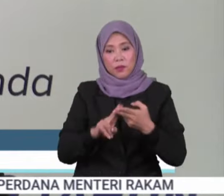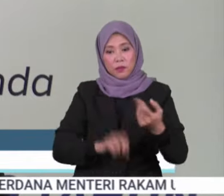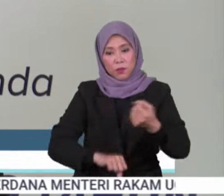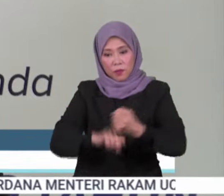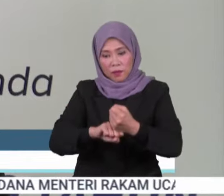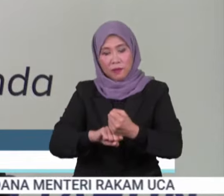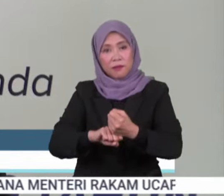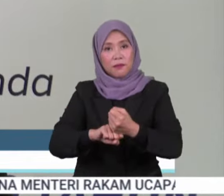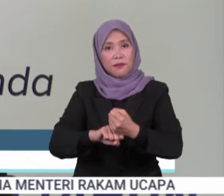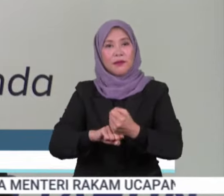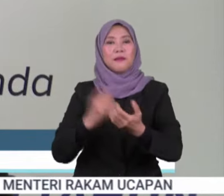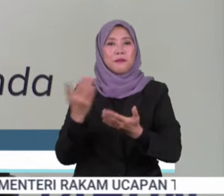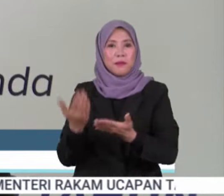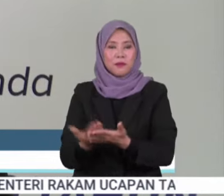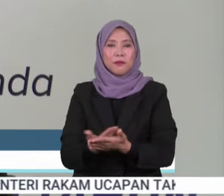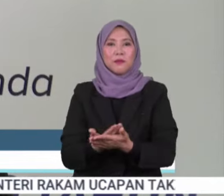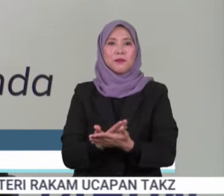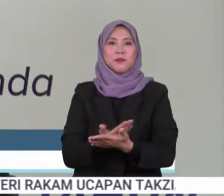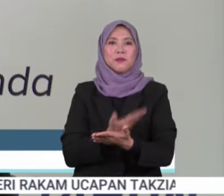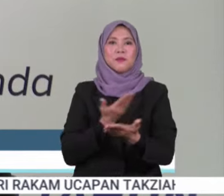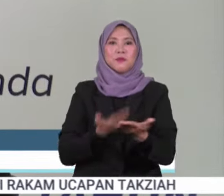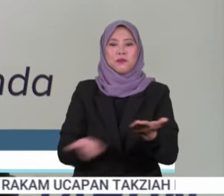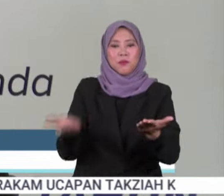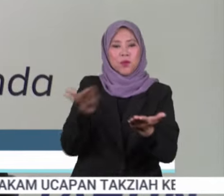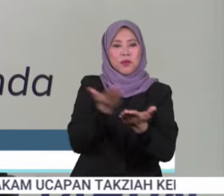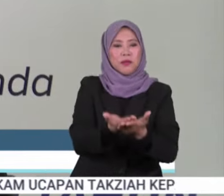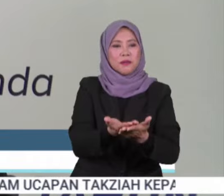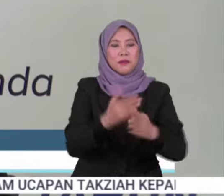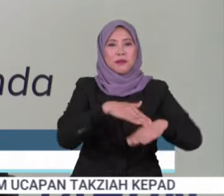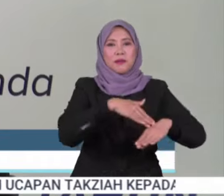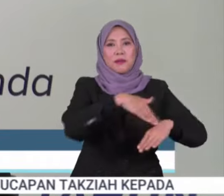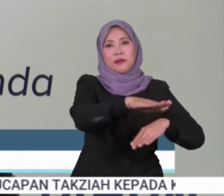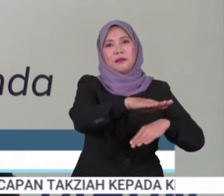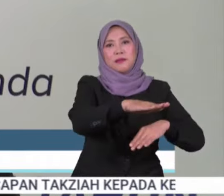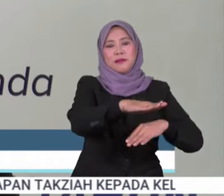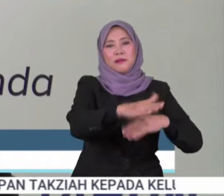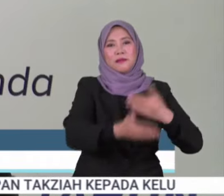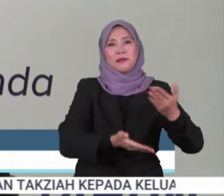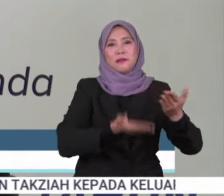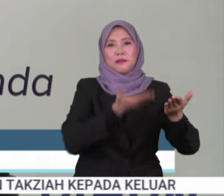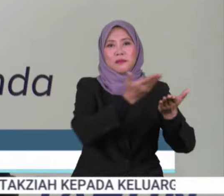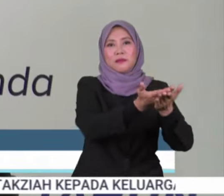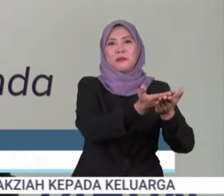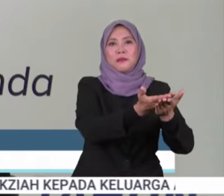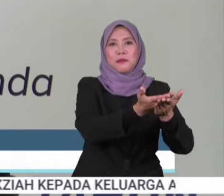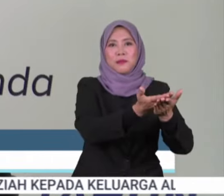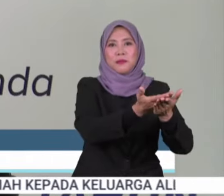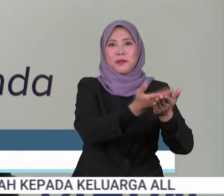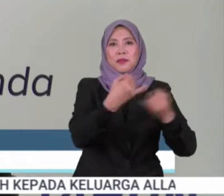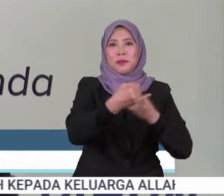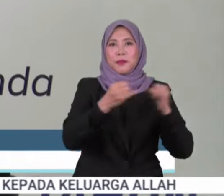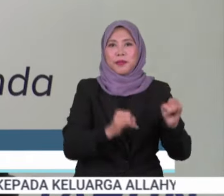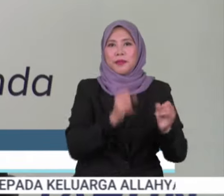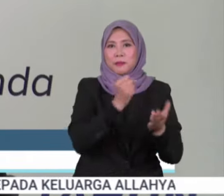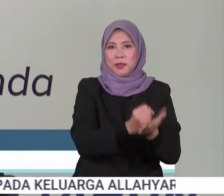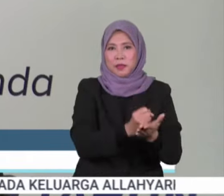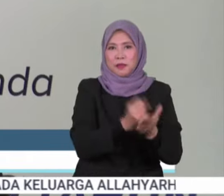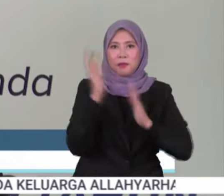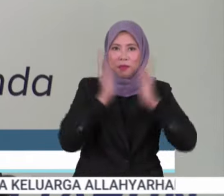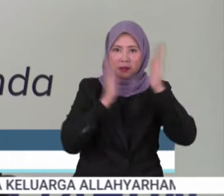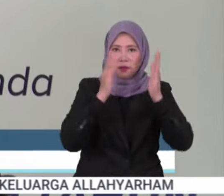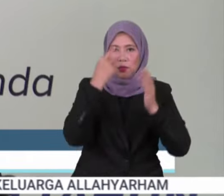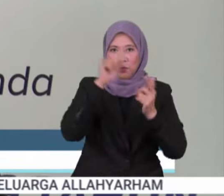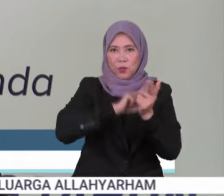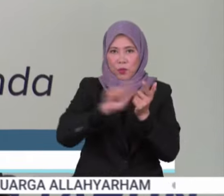barulah kita bawa kepada pemenang akan dihanta ataupun di dimajukan kepada PH saja jabatan yang Malaysia untuk